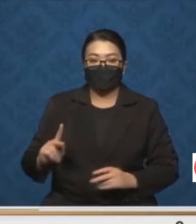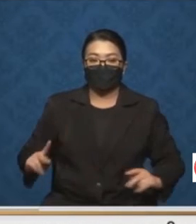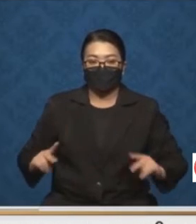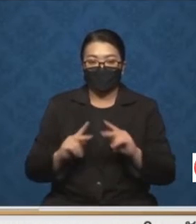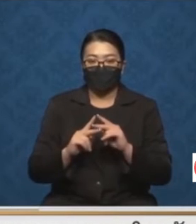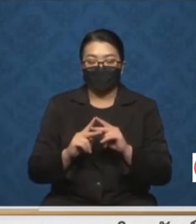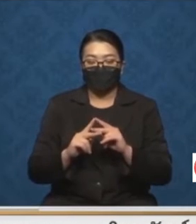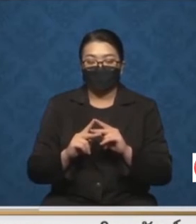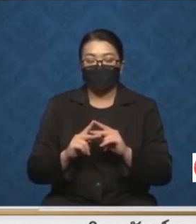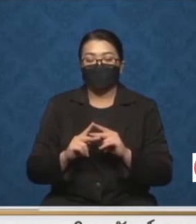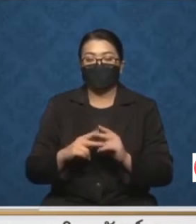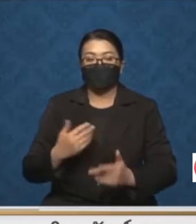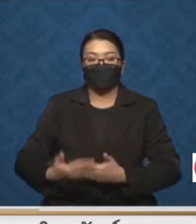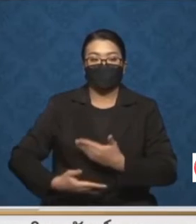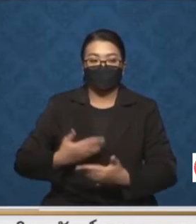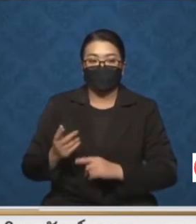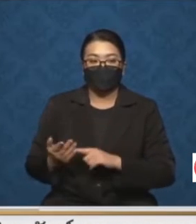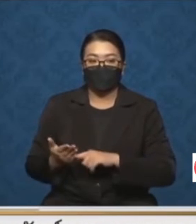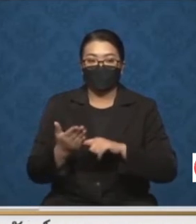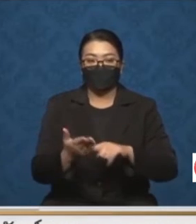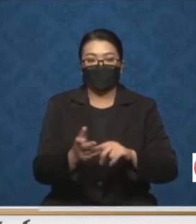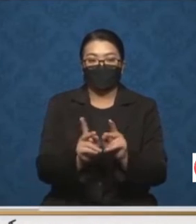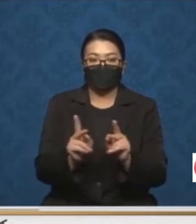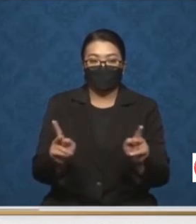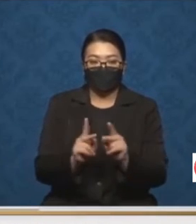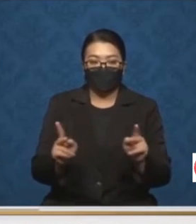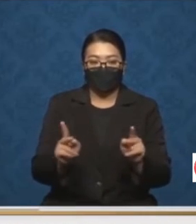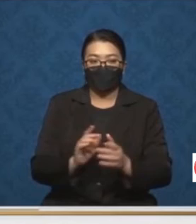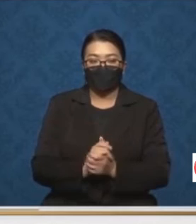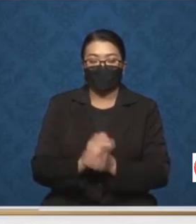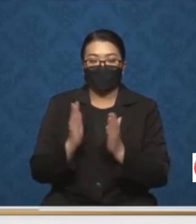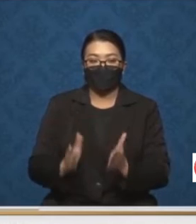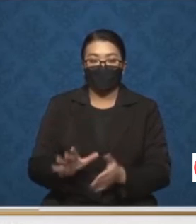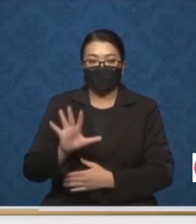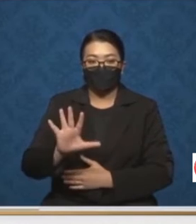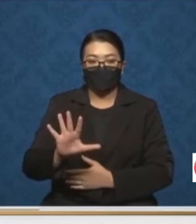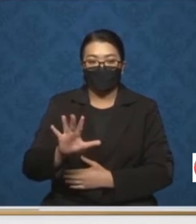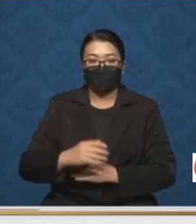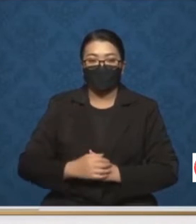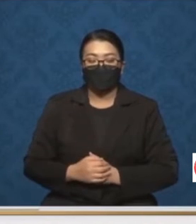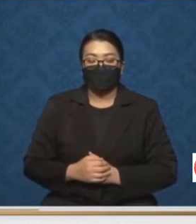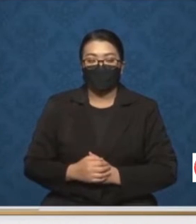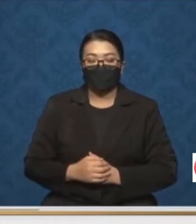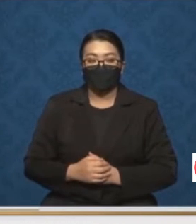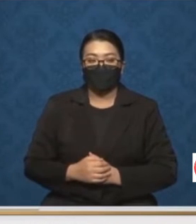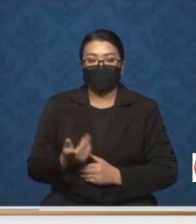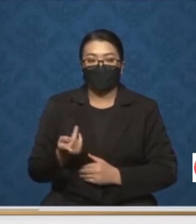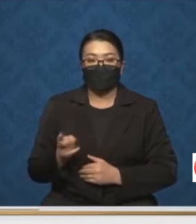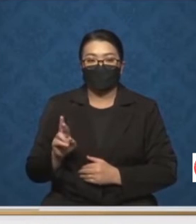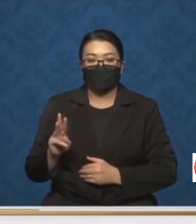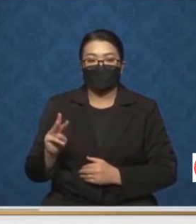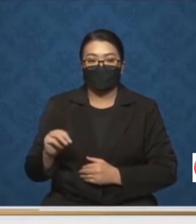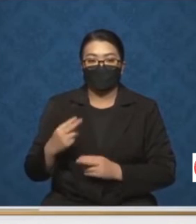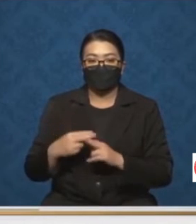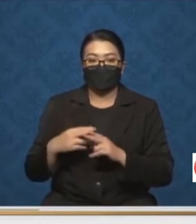ชย์ขอเสนอคณะกรรมการวิสามัญในสัดส่วนของครม.ซึ่งมีร